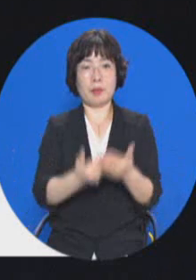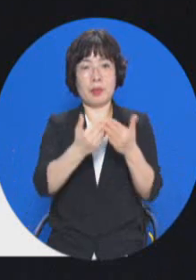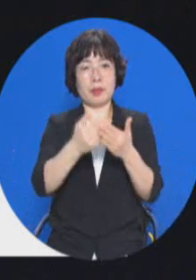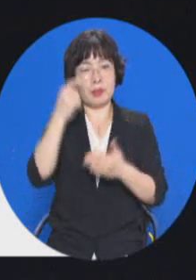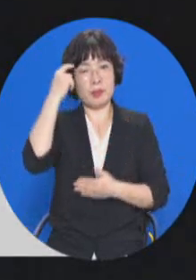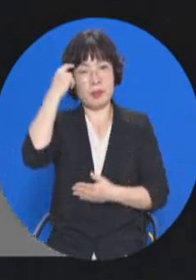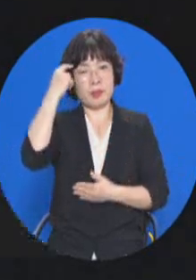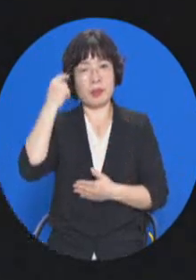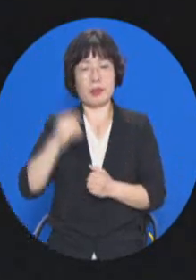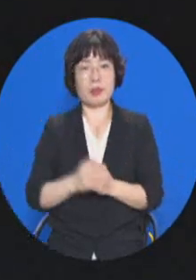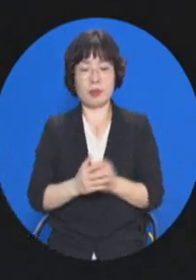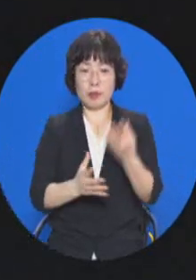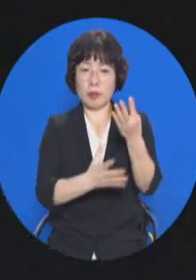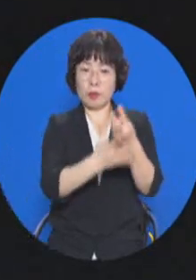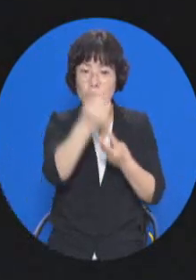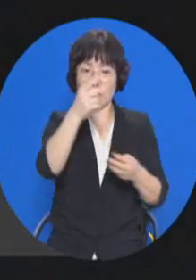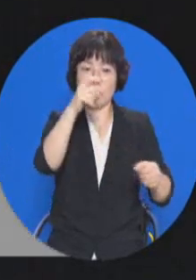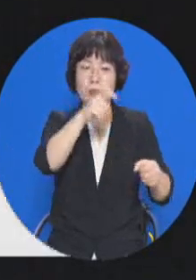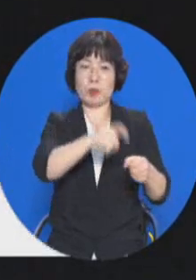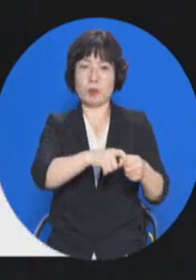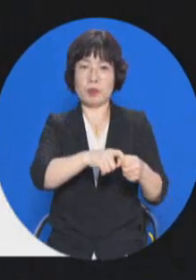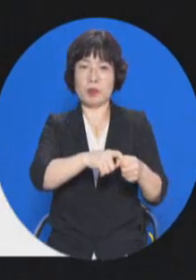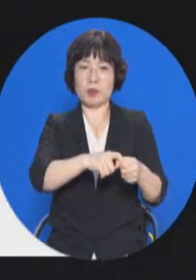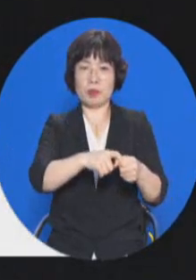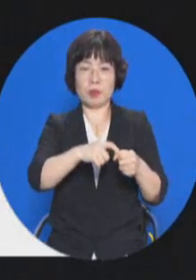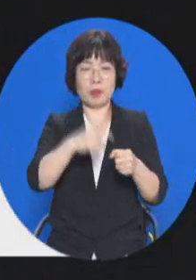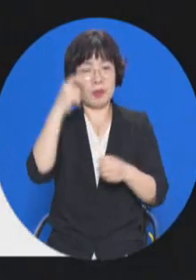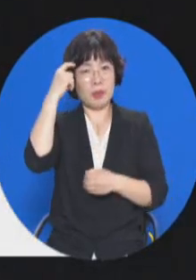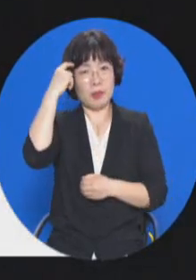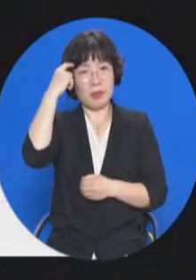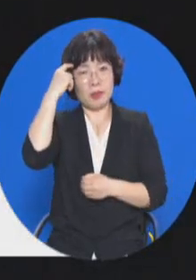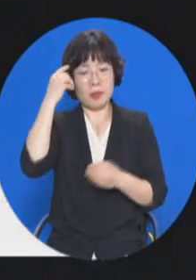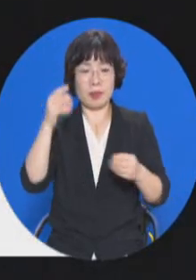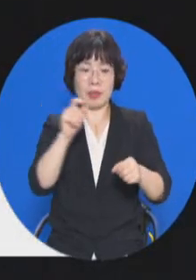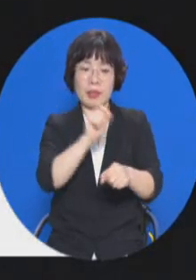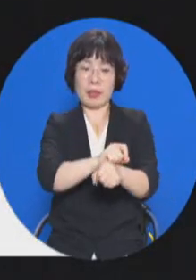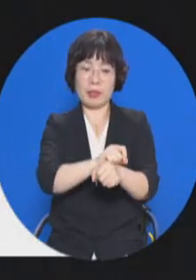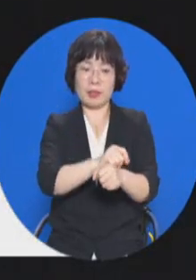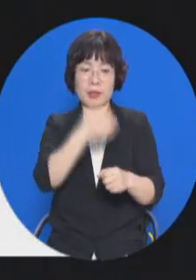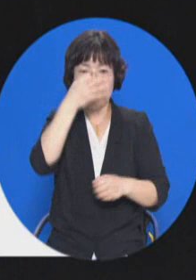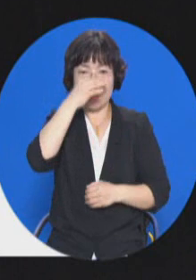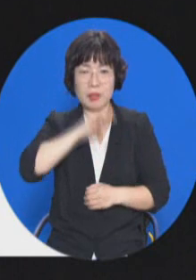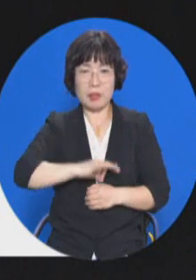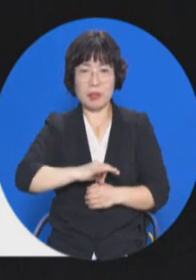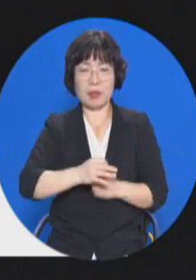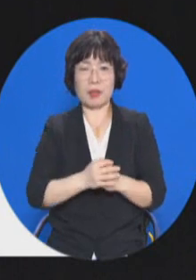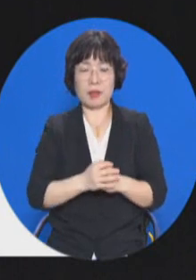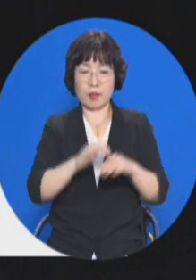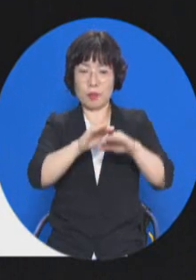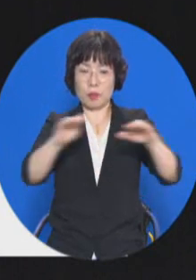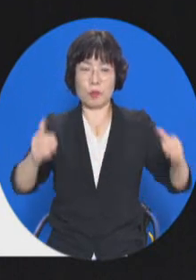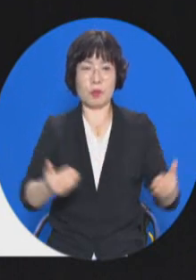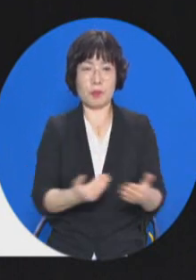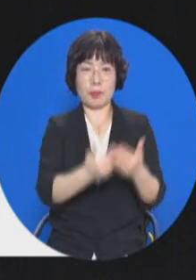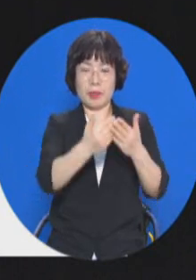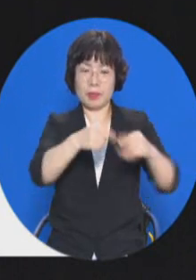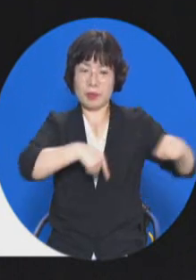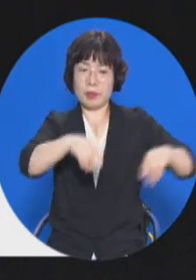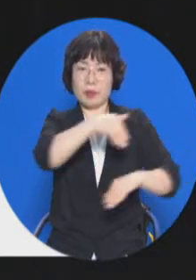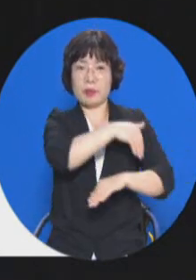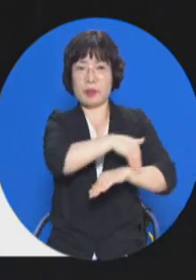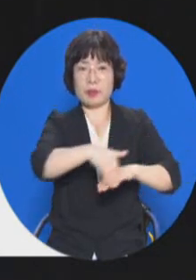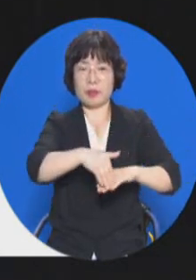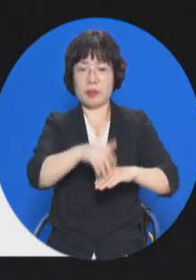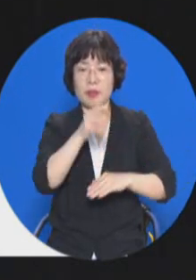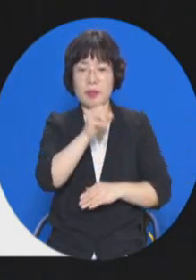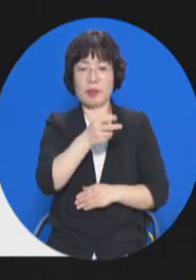것이라고. 통합의 목적으로 되돌아가 행정의 효율성보다 균형 발전 정책으로